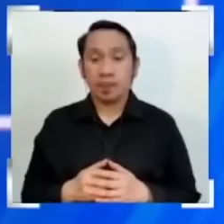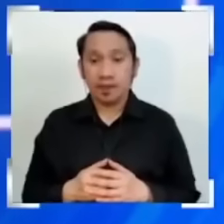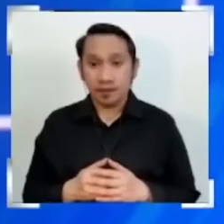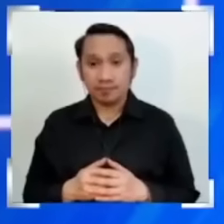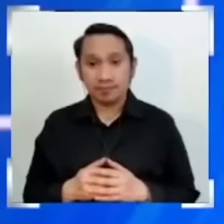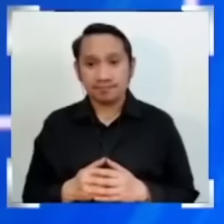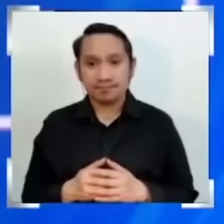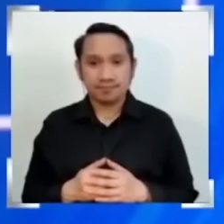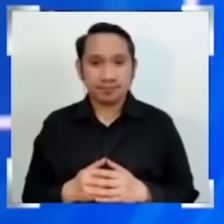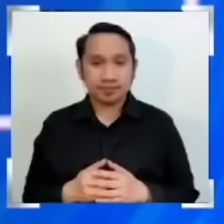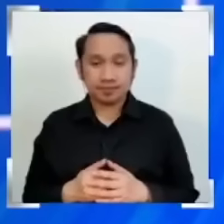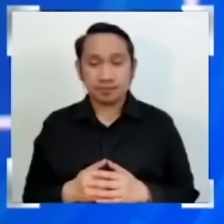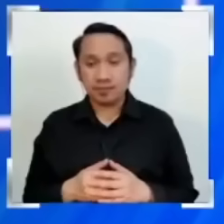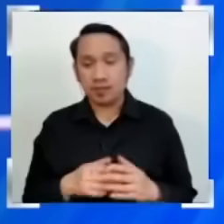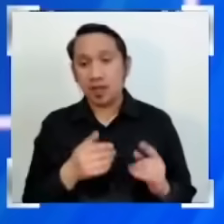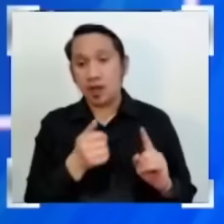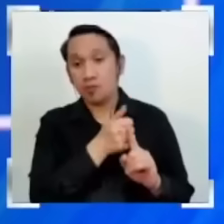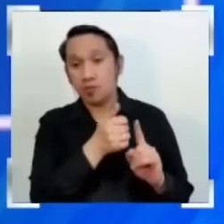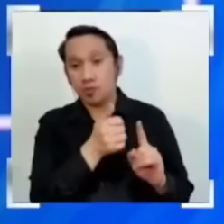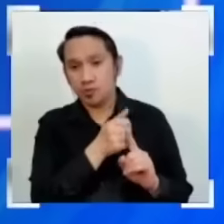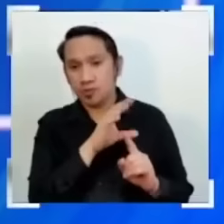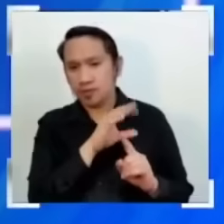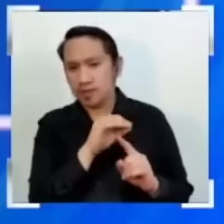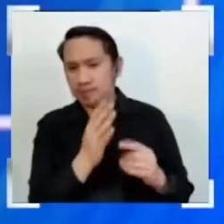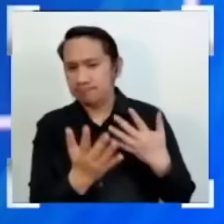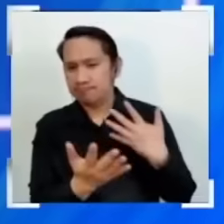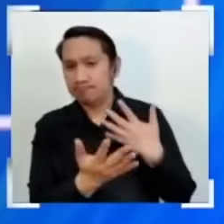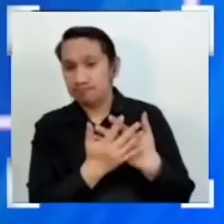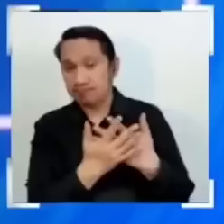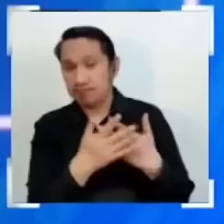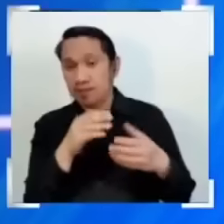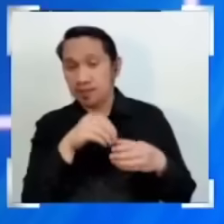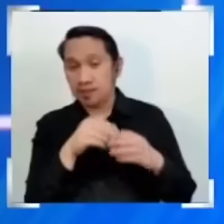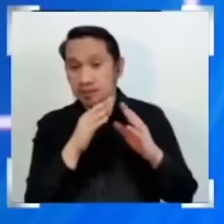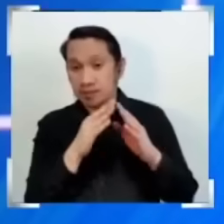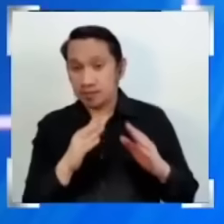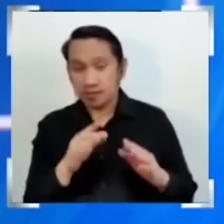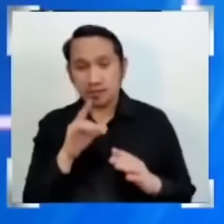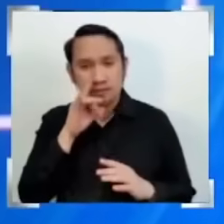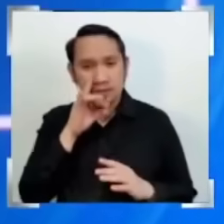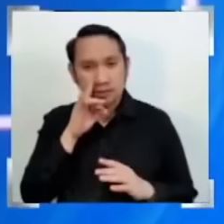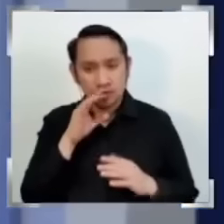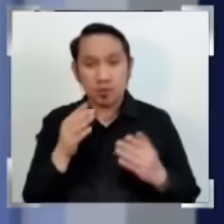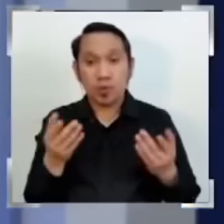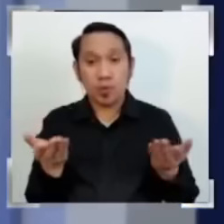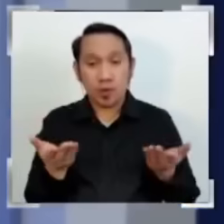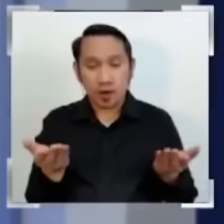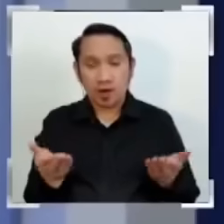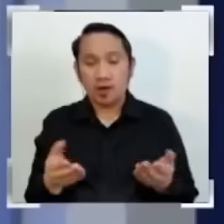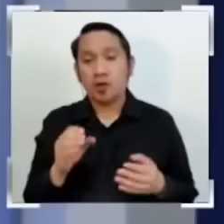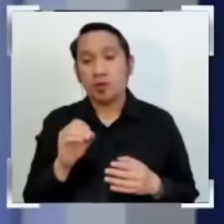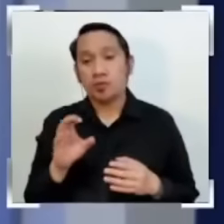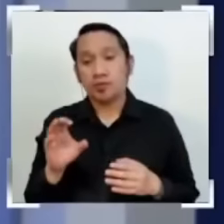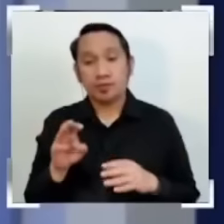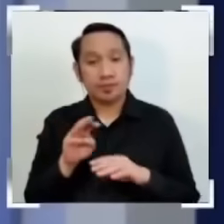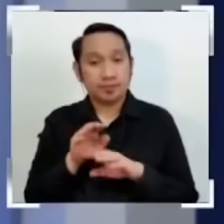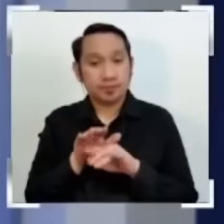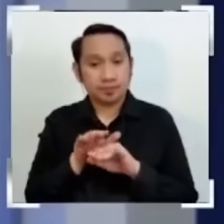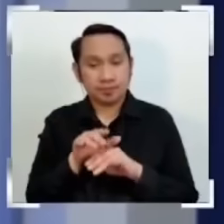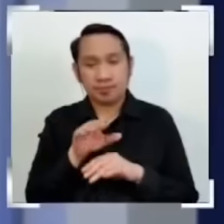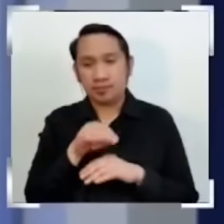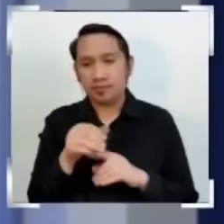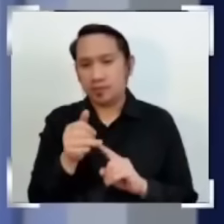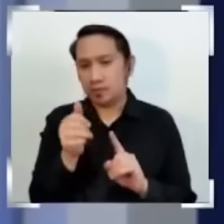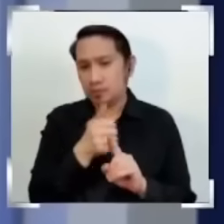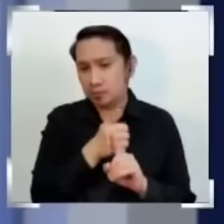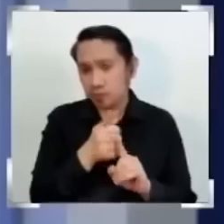Pinagtrato na ay kinulong pa umano sa bahay ng kanyang mga amo ang isang kasambahay sa Occidental, Mindoro. Ang matinding pananakit na uwi raw sa